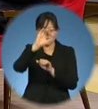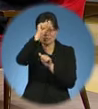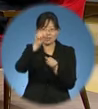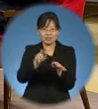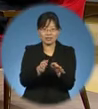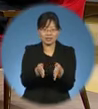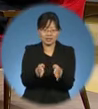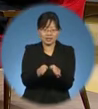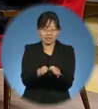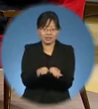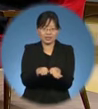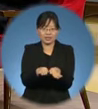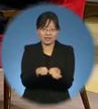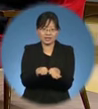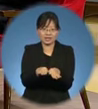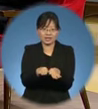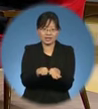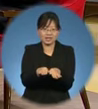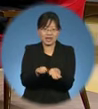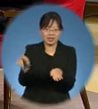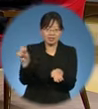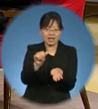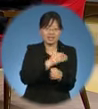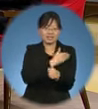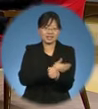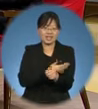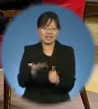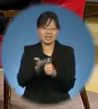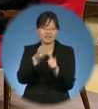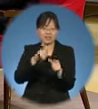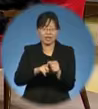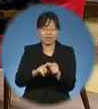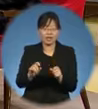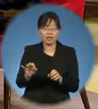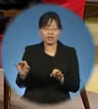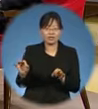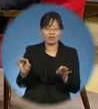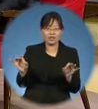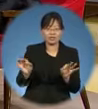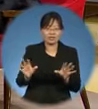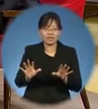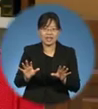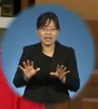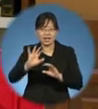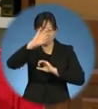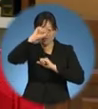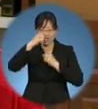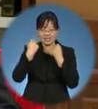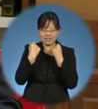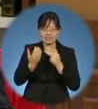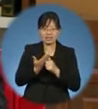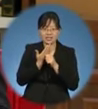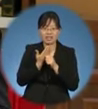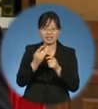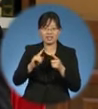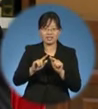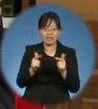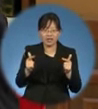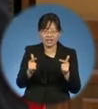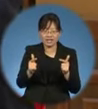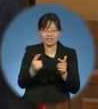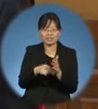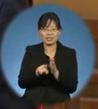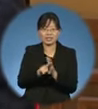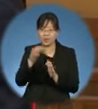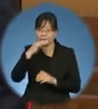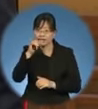약간 모아가지고 순발력을 기르기 위해서 순간 탄력을 기르기 위해서 예. 다리 힘 기르고 이런 것들을 위해서 그